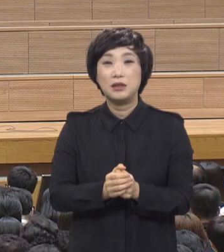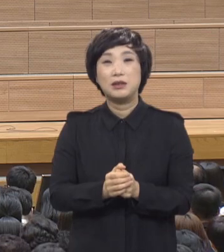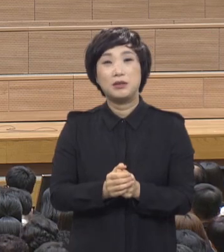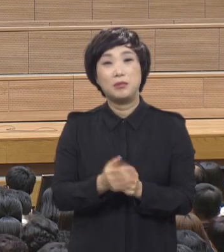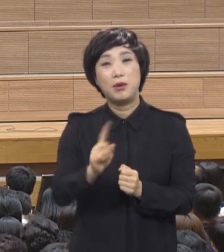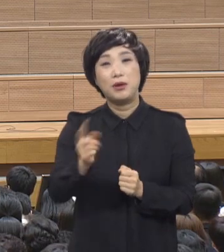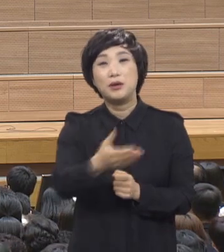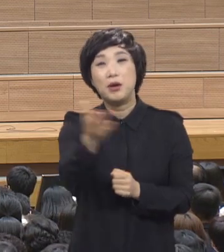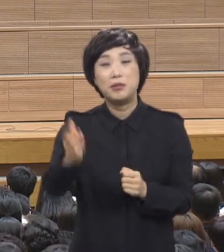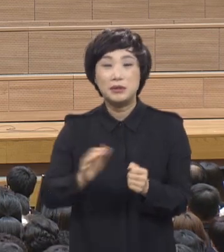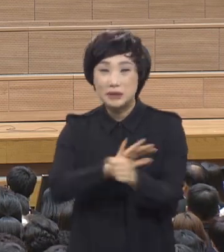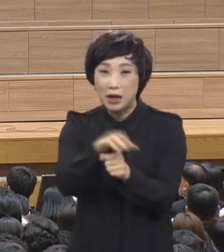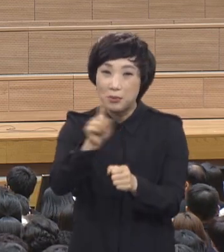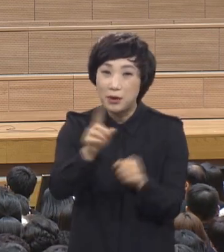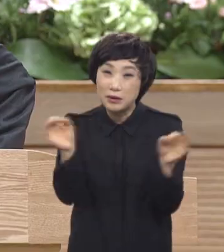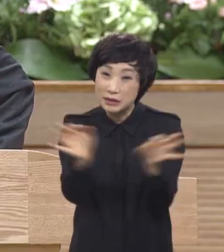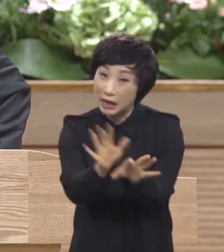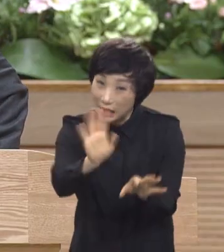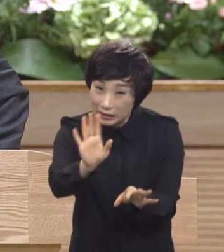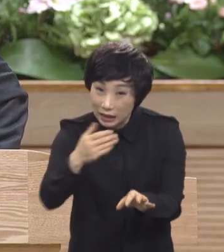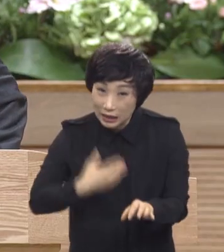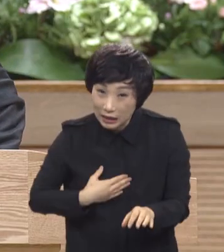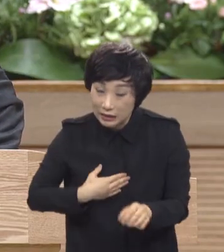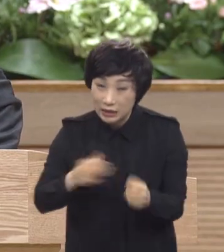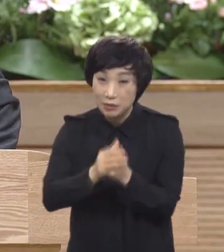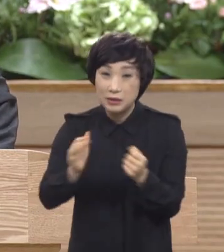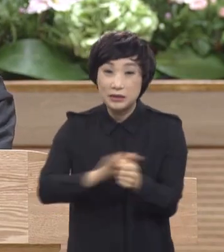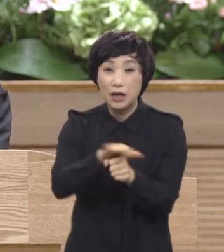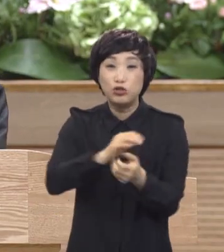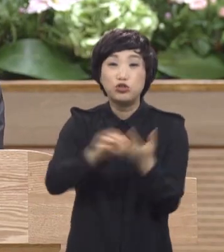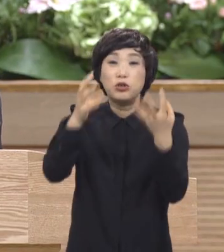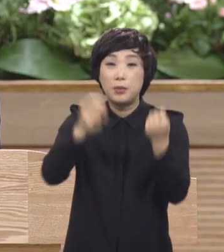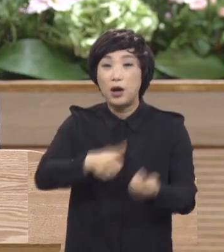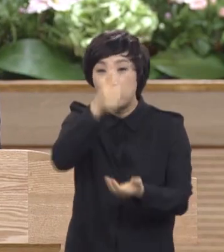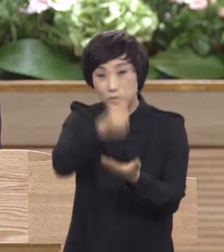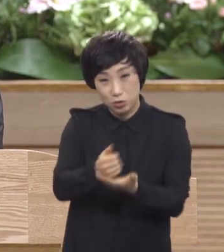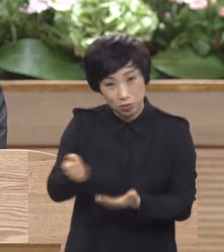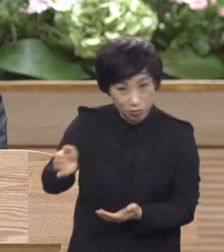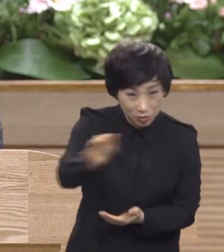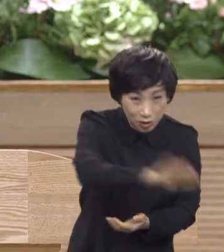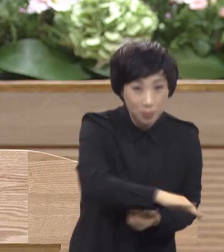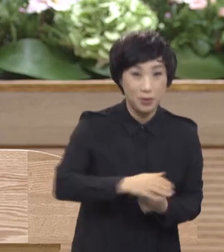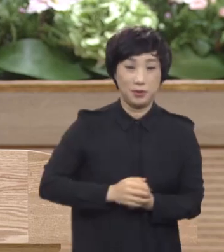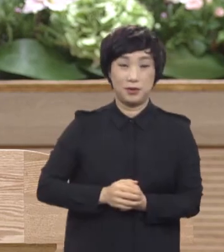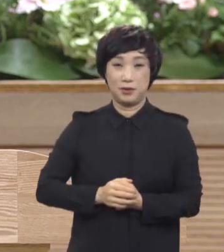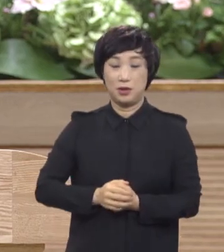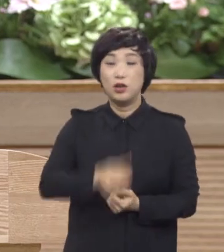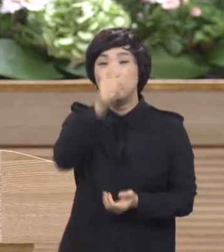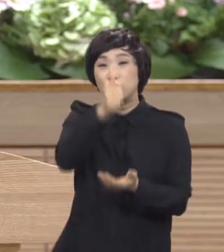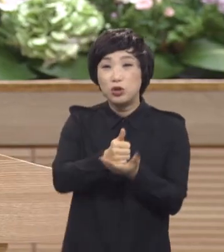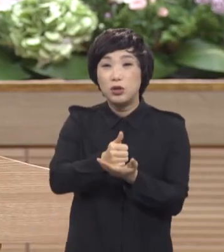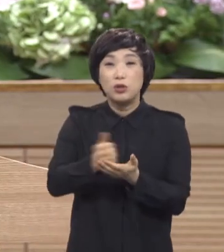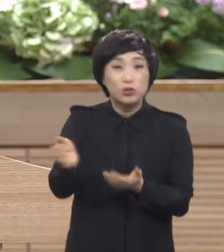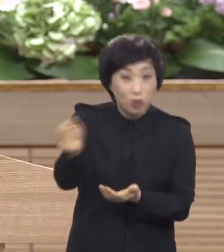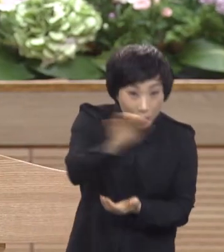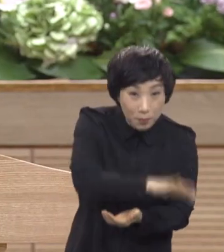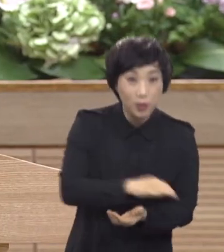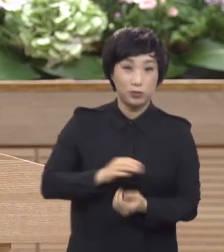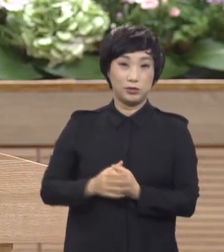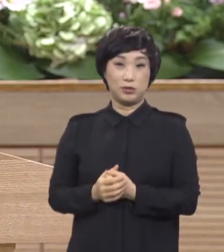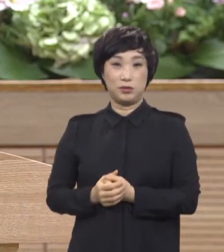그래서 사랑은 허다한 죄를 덮느니라 죄를 덮느니라